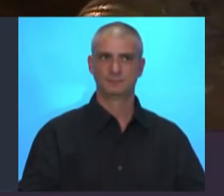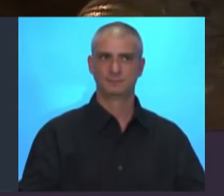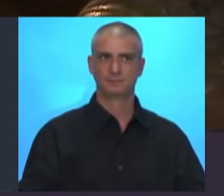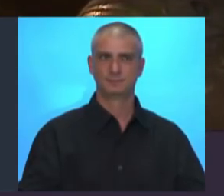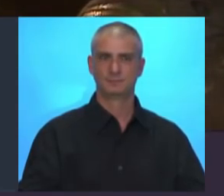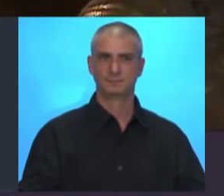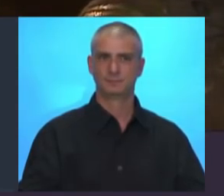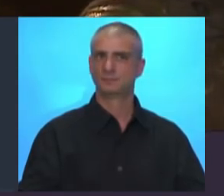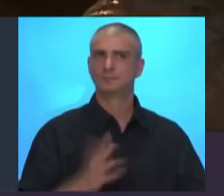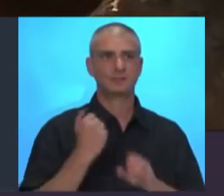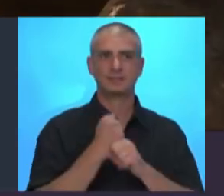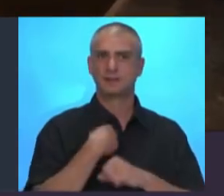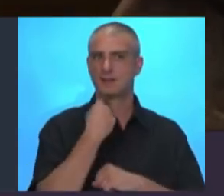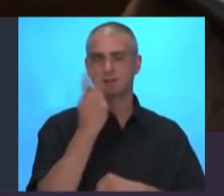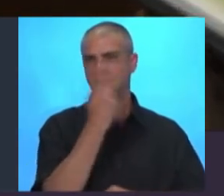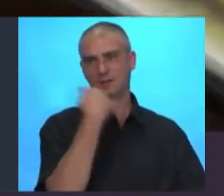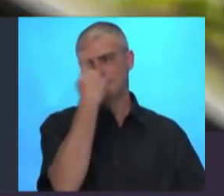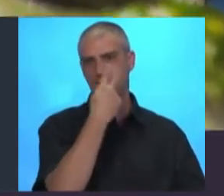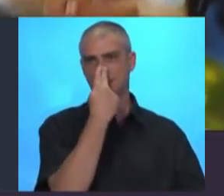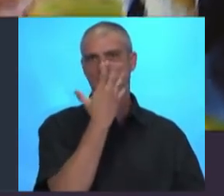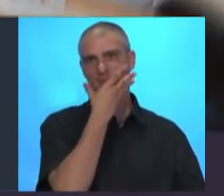מה יעשה לך אם אגיד לך שאתם נראים יפים?